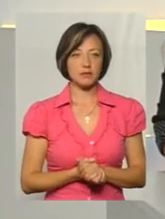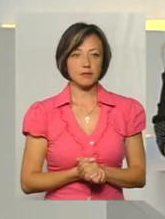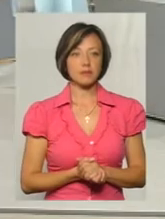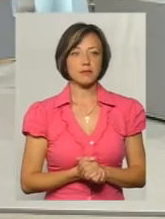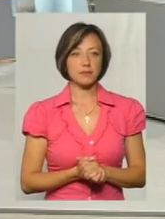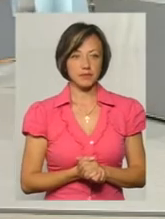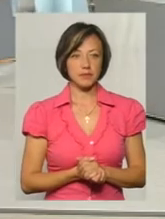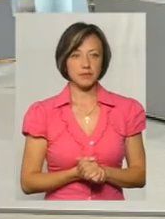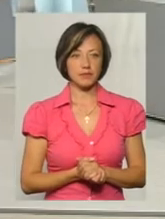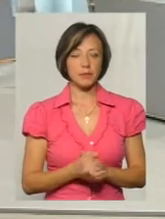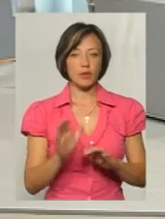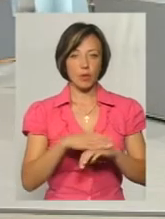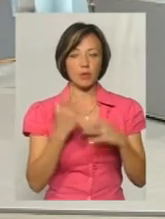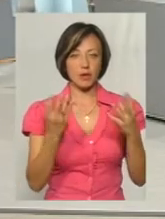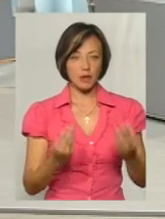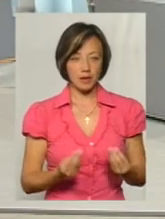Добрий день.